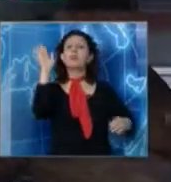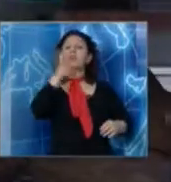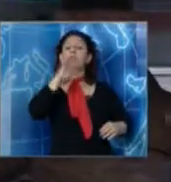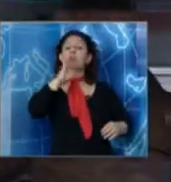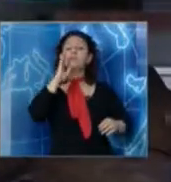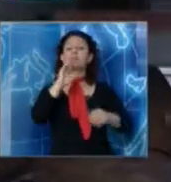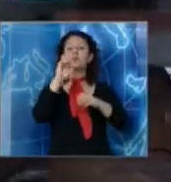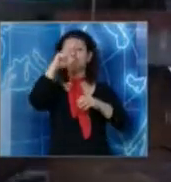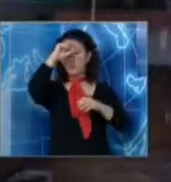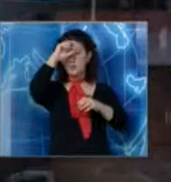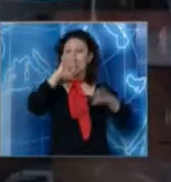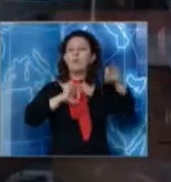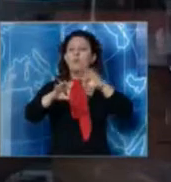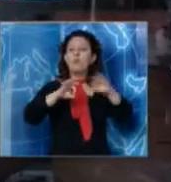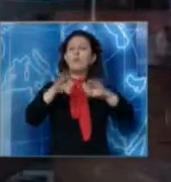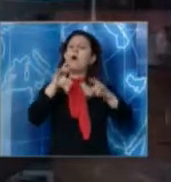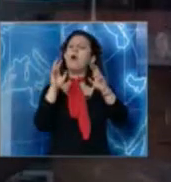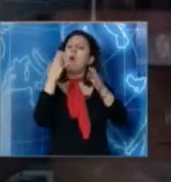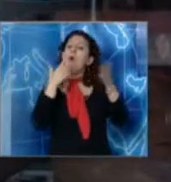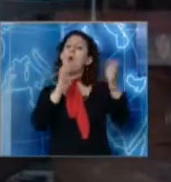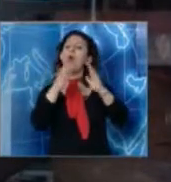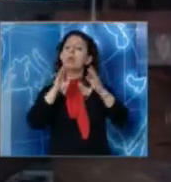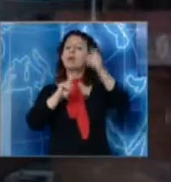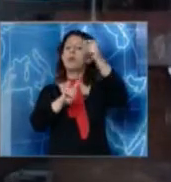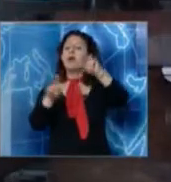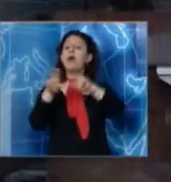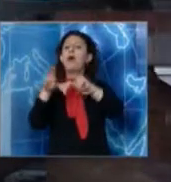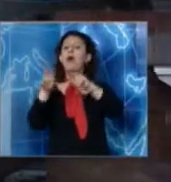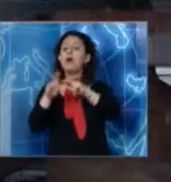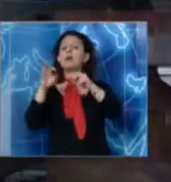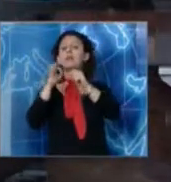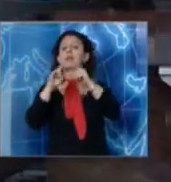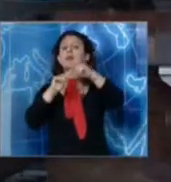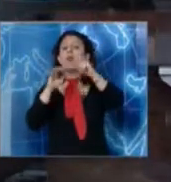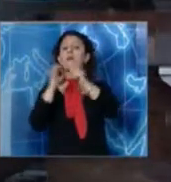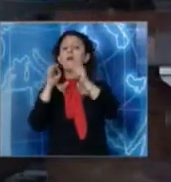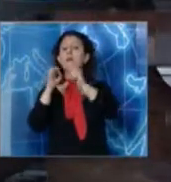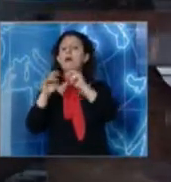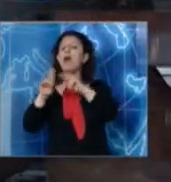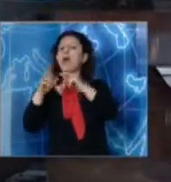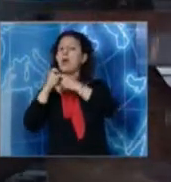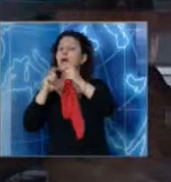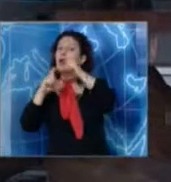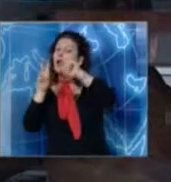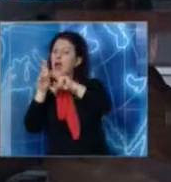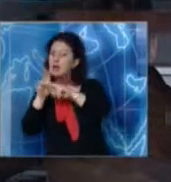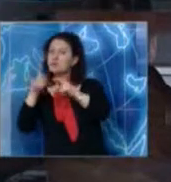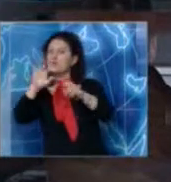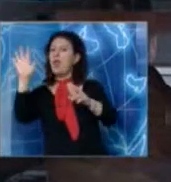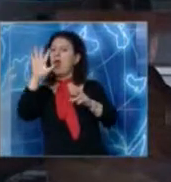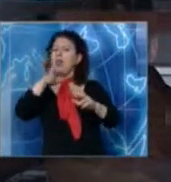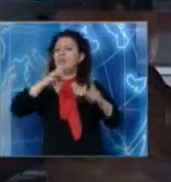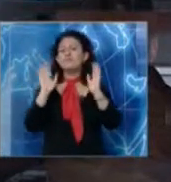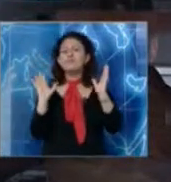İzmit'te Türk Mühendis ve Mimar Odaları, İKK, TTB, DİSK ve KESK'e bağlı yaklaşık 50 kişilik